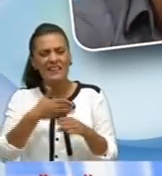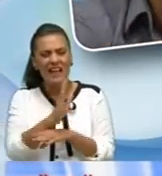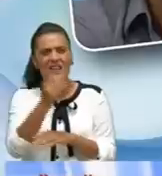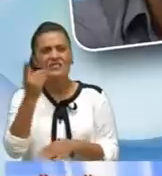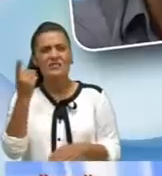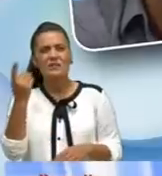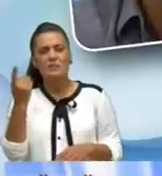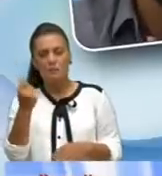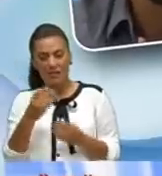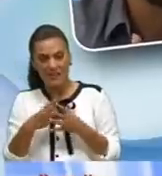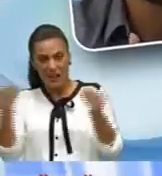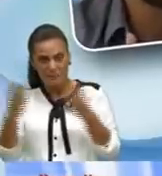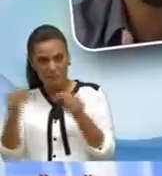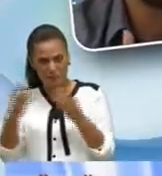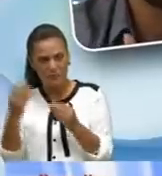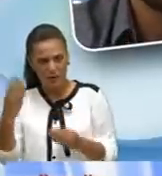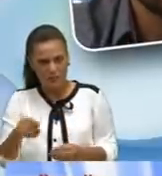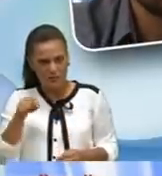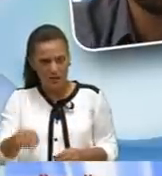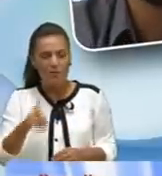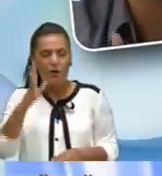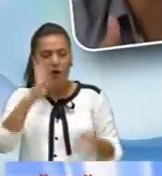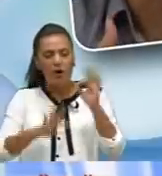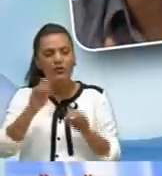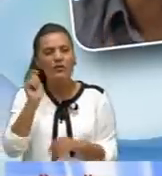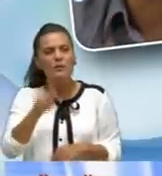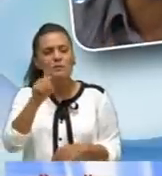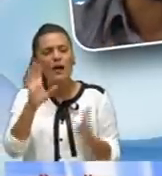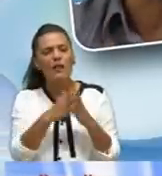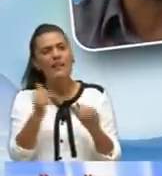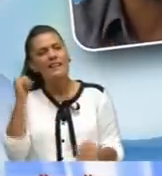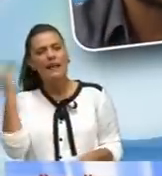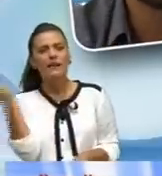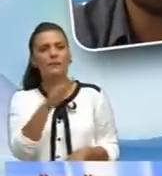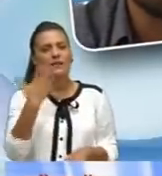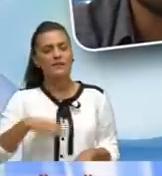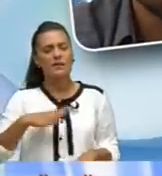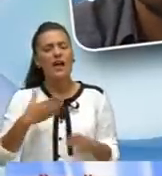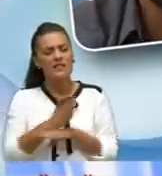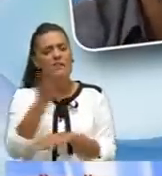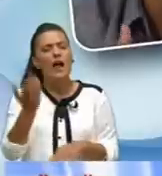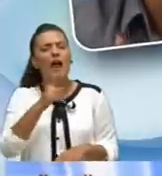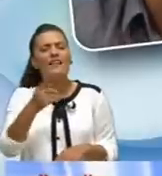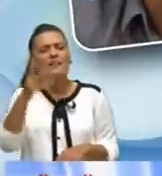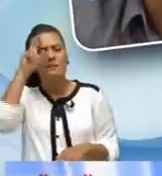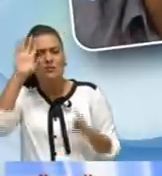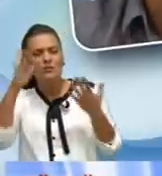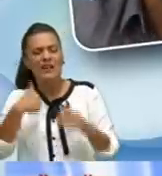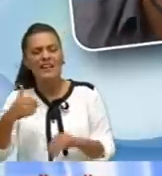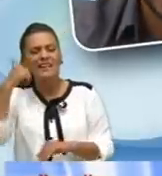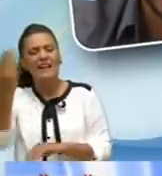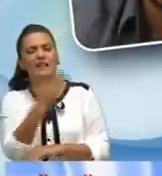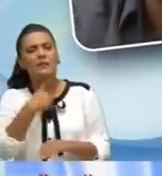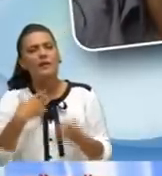maddi kayıplarda yaşarsa kontrolü sağlayabileceği bir alana geri dönmek ister. Esasında her depresyon bir geri çekilme